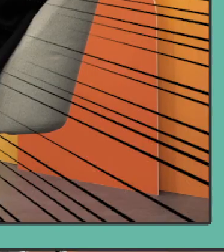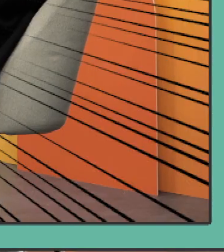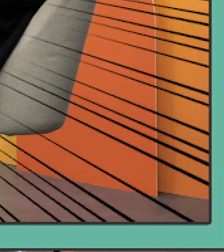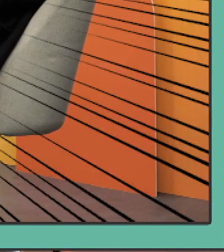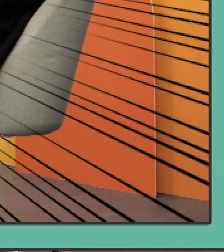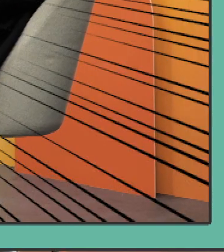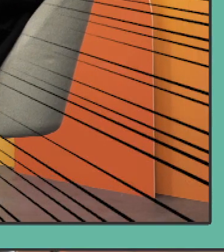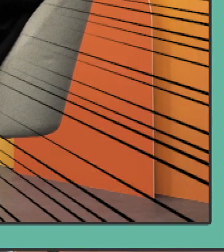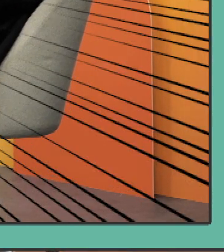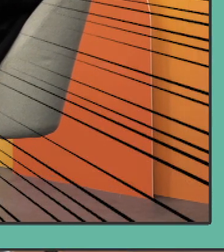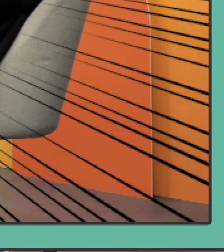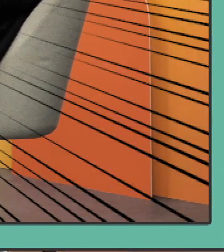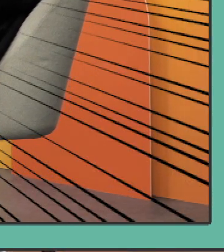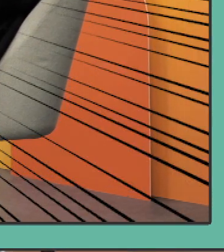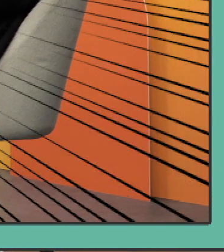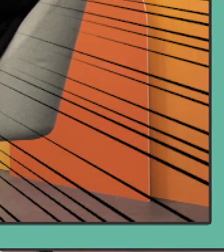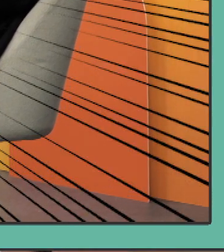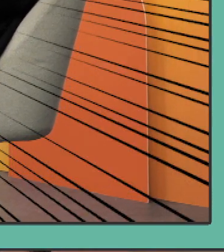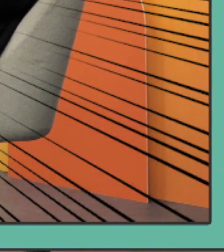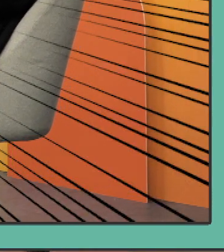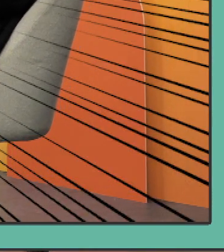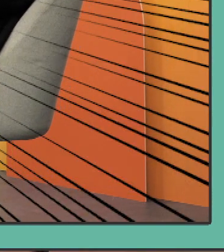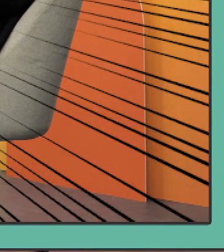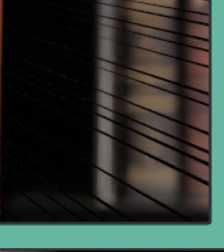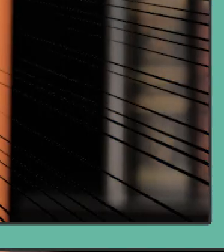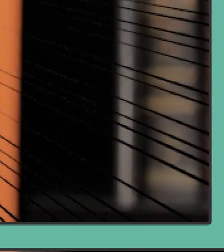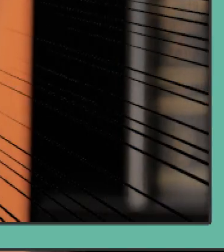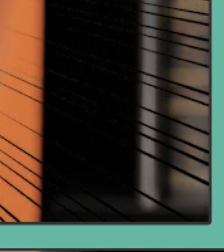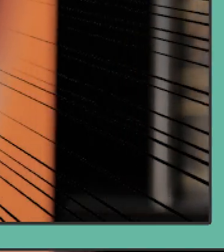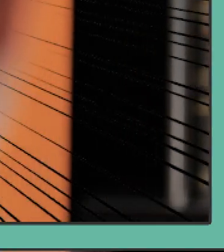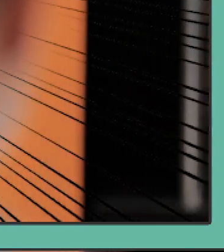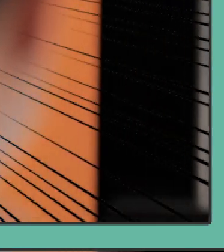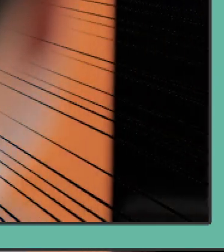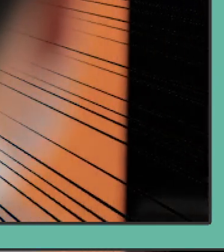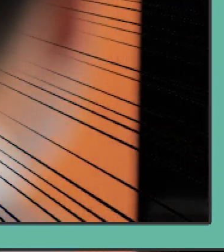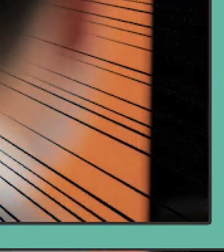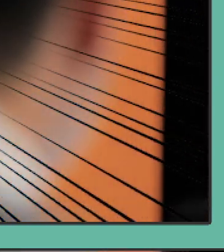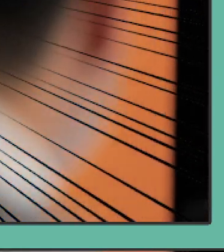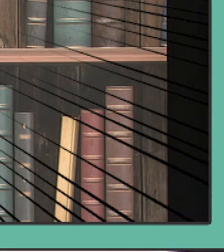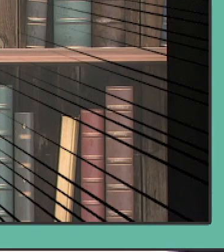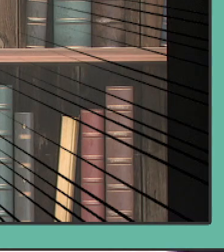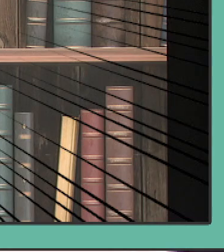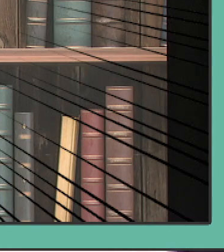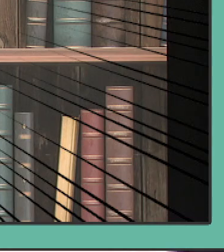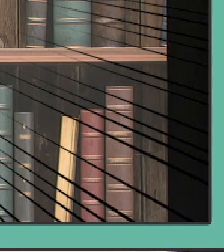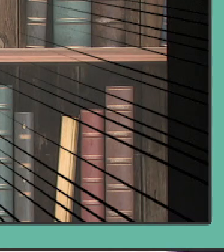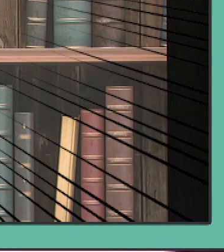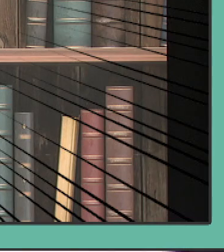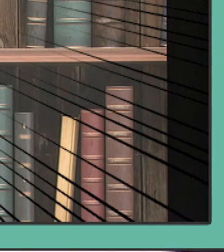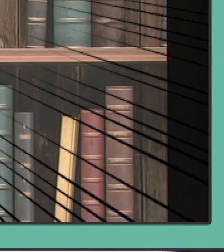했습니다. 청년들의 삶을 생애 주기별로 지원하는 제주형 청년보장제.